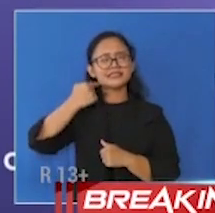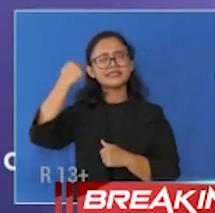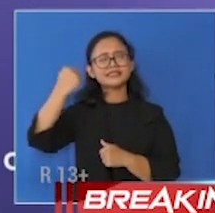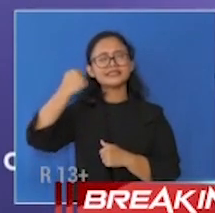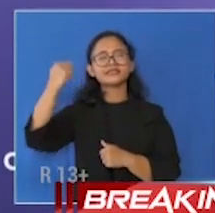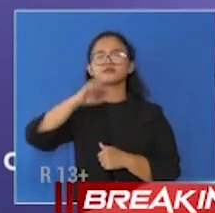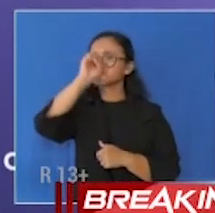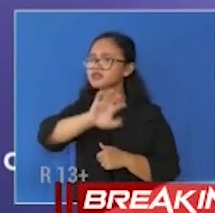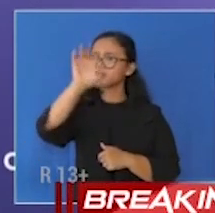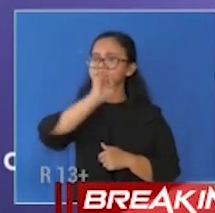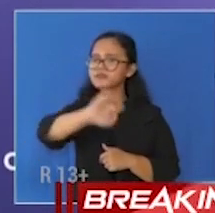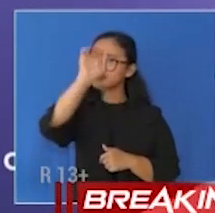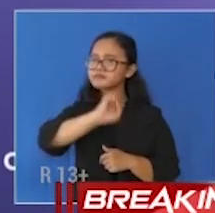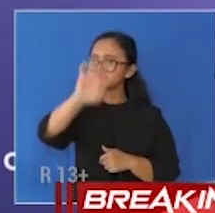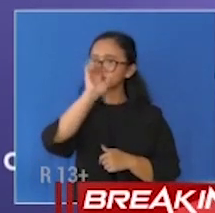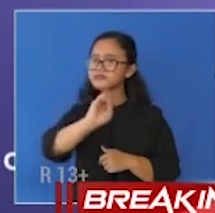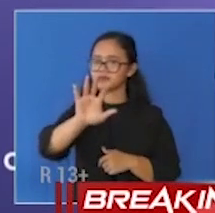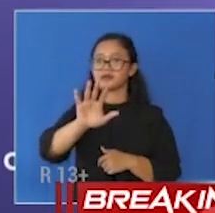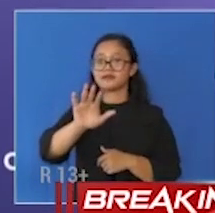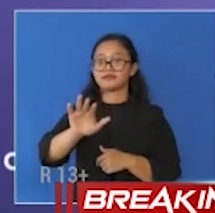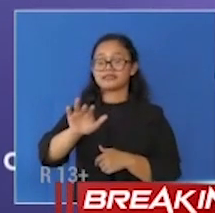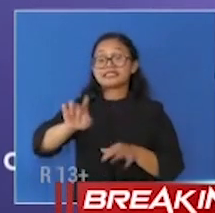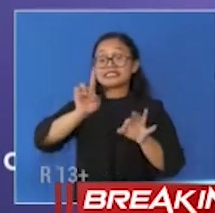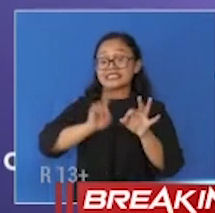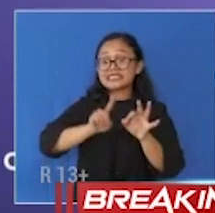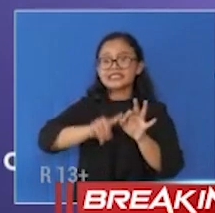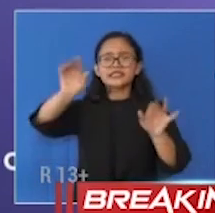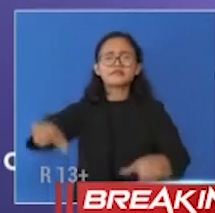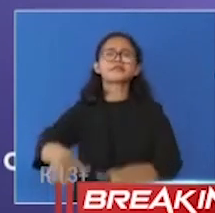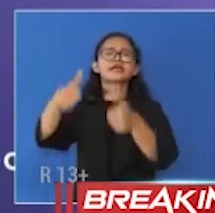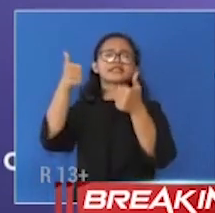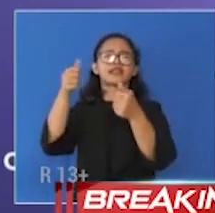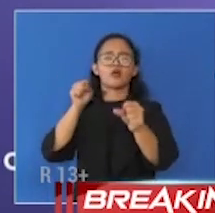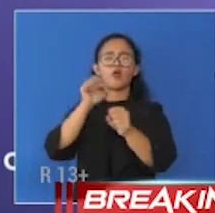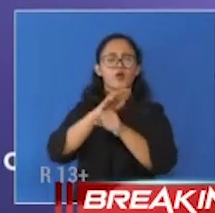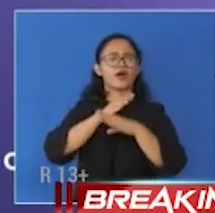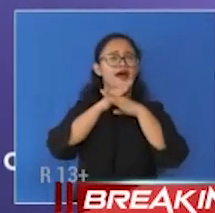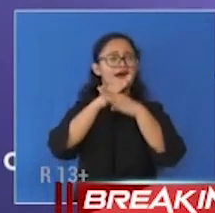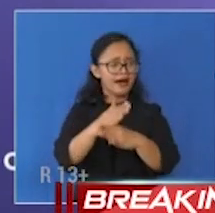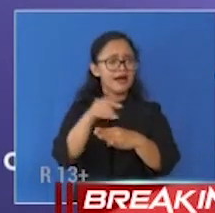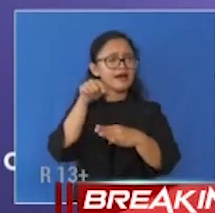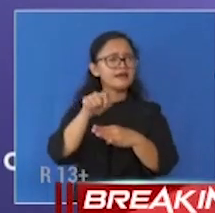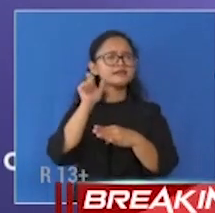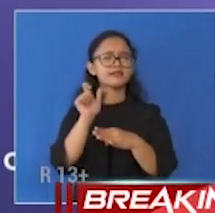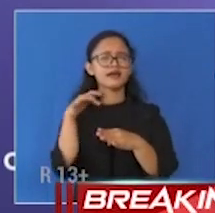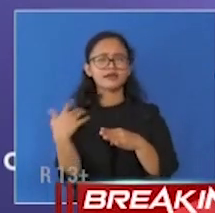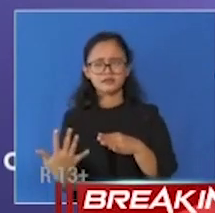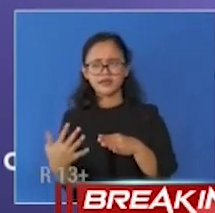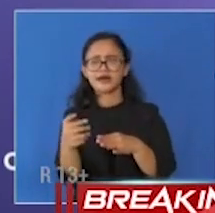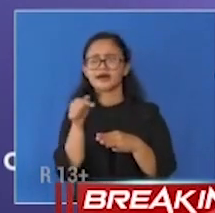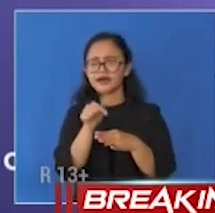mengingatkan Kunci keberhasilan penanggulangan covert 19 kita